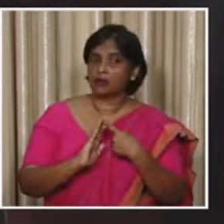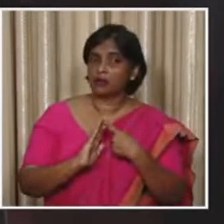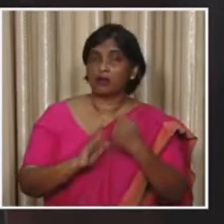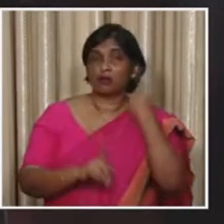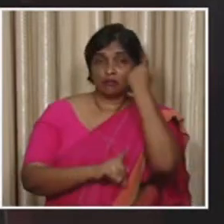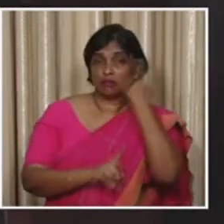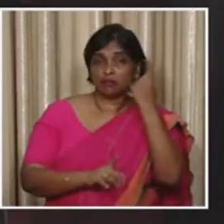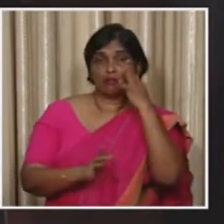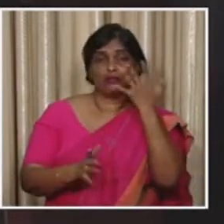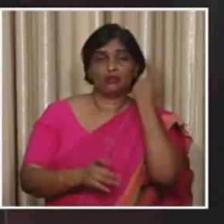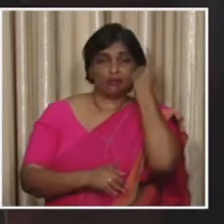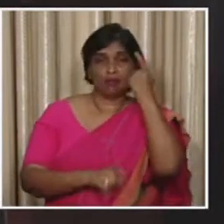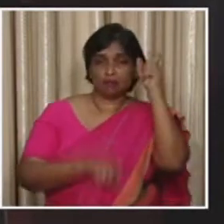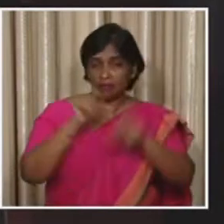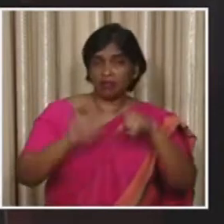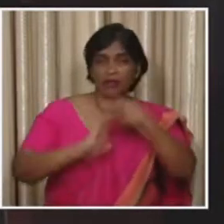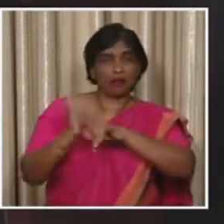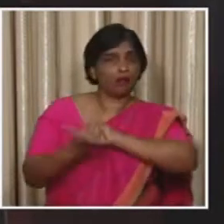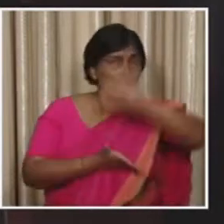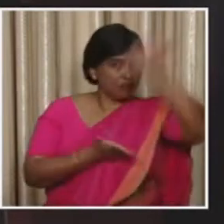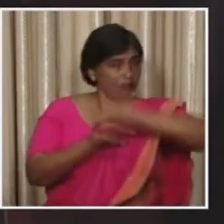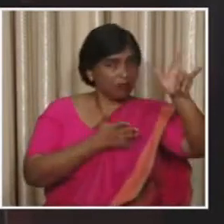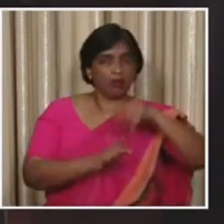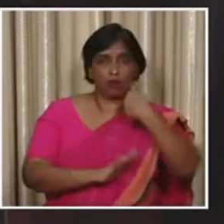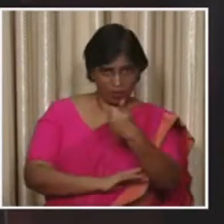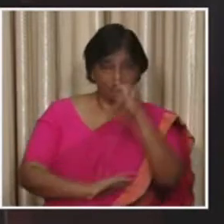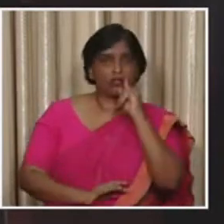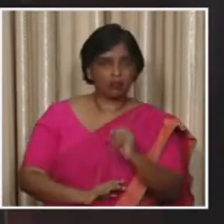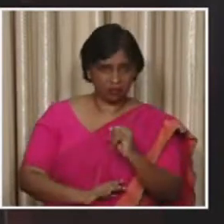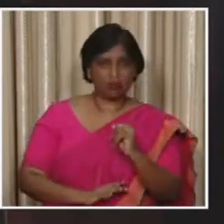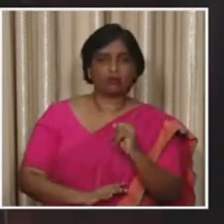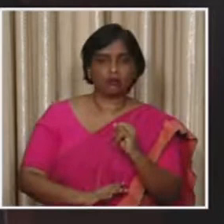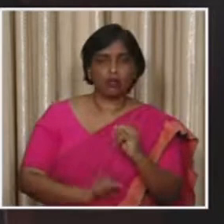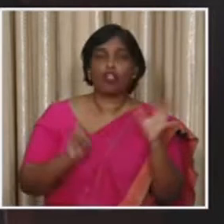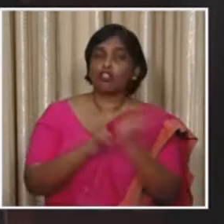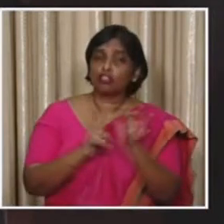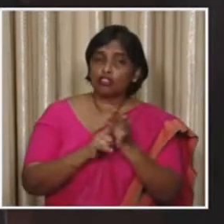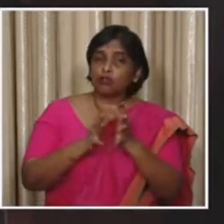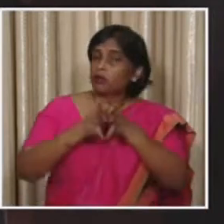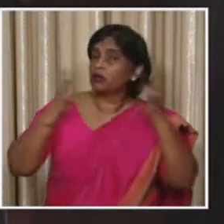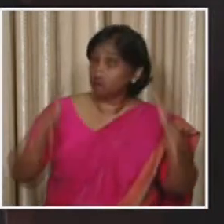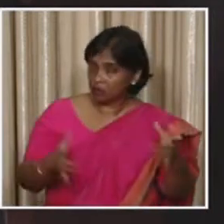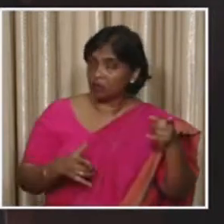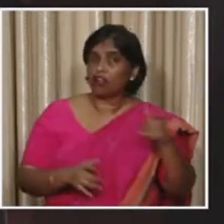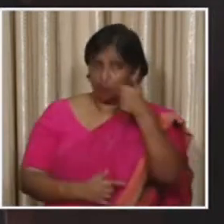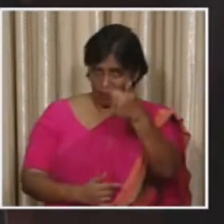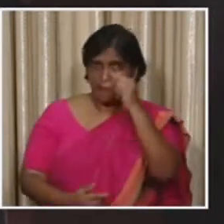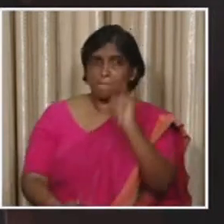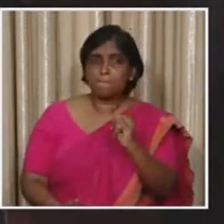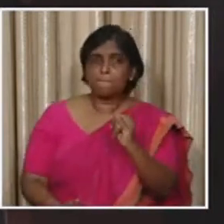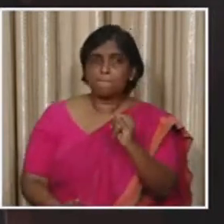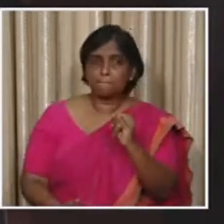රටේ උගතුන් බුද්ධිමතුන් රට අතහැර යෑම සුබද අසුබද? දුප්පත්කම වැඩිවීම සුබද